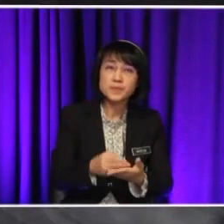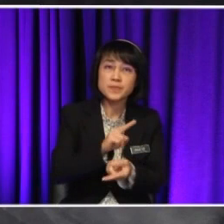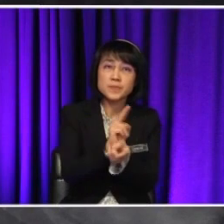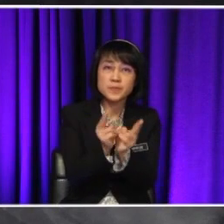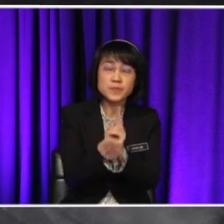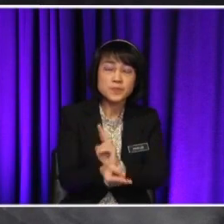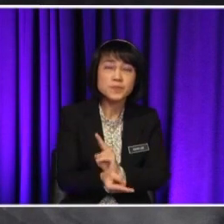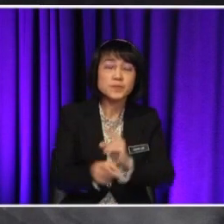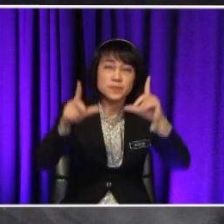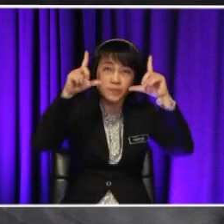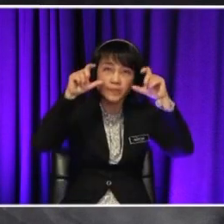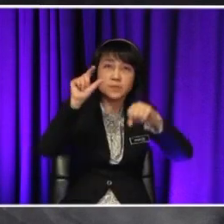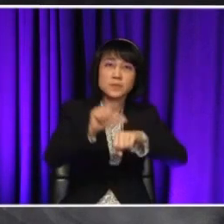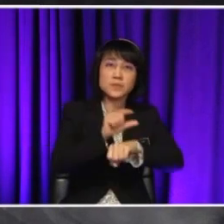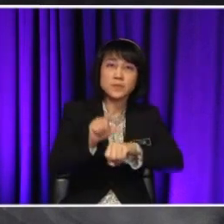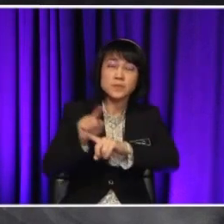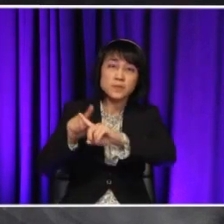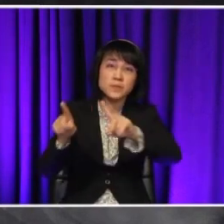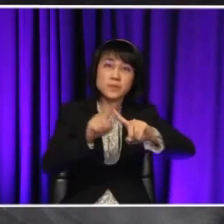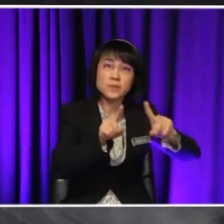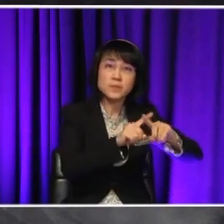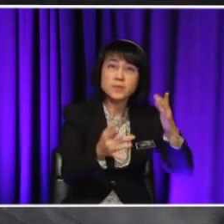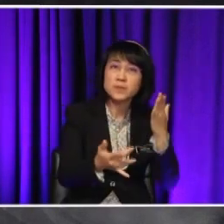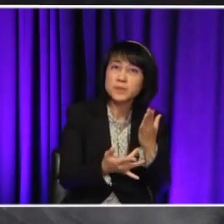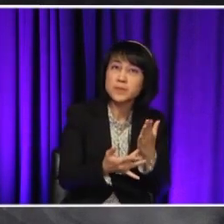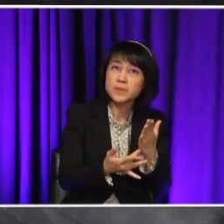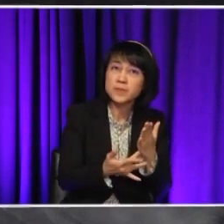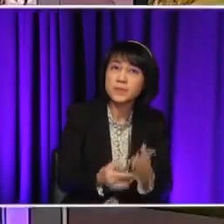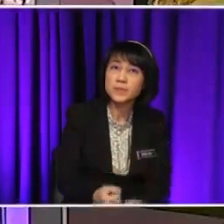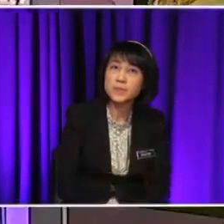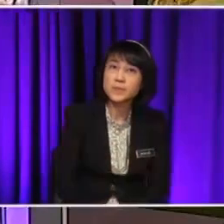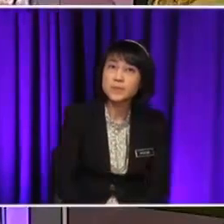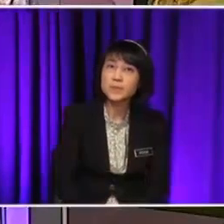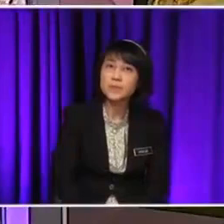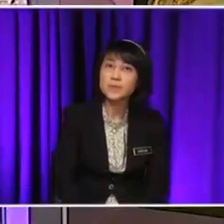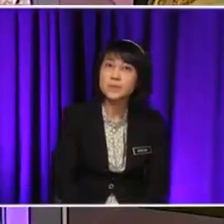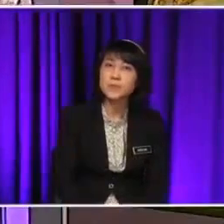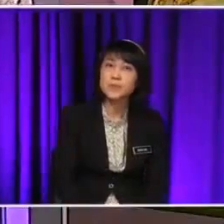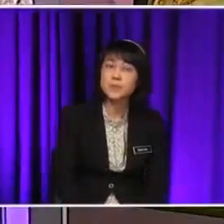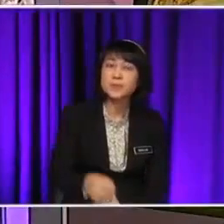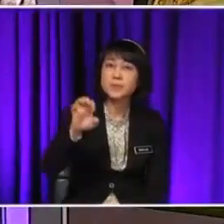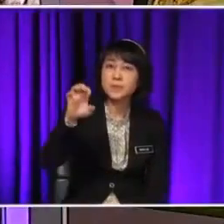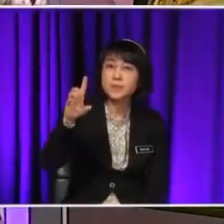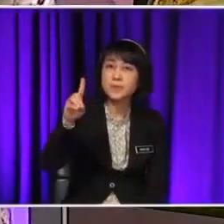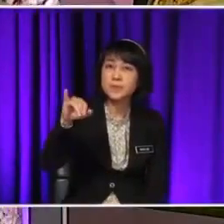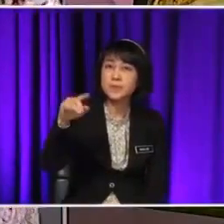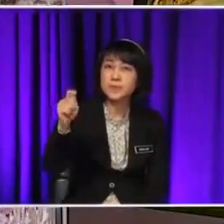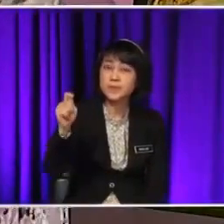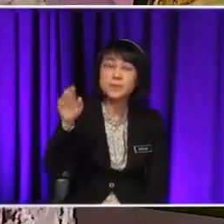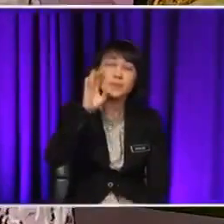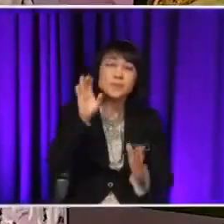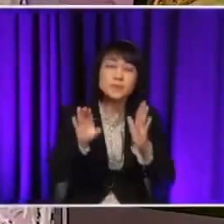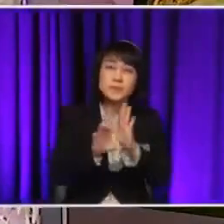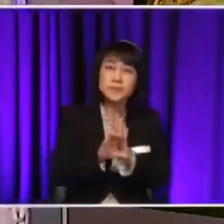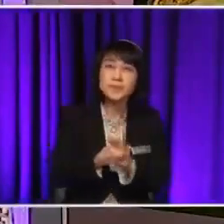foto dengan menggunakan pelbagai teknik. Ataupun bahasa sekarang budak senang ingat ialah kita edit gambar. Kita edit gambar.